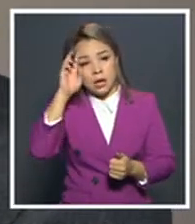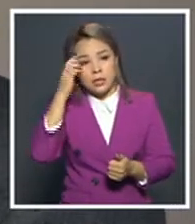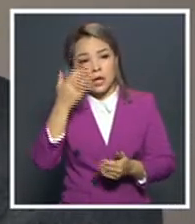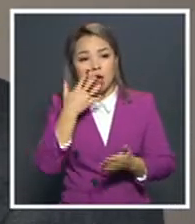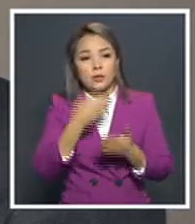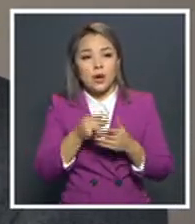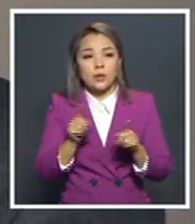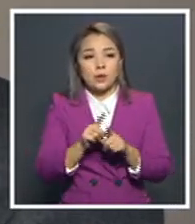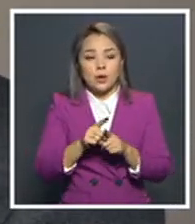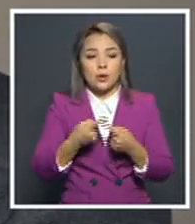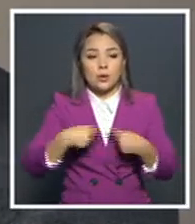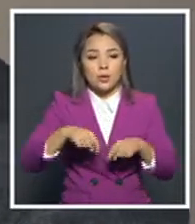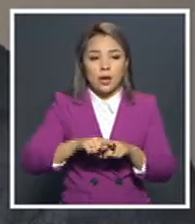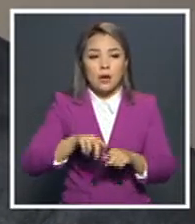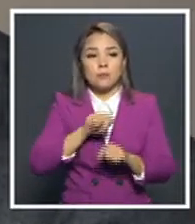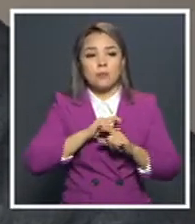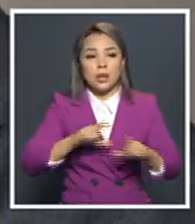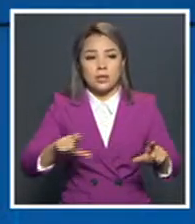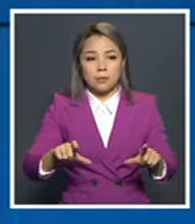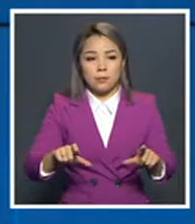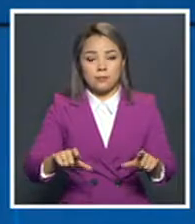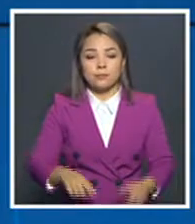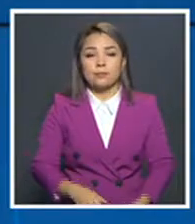дегеніміз жаңағы мектеп.